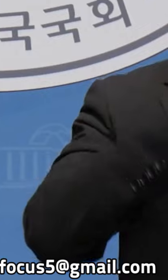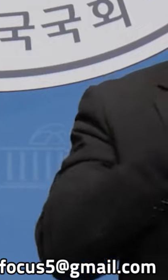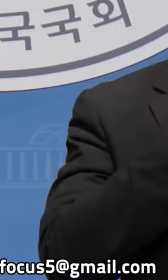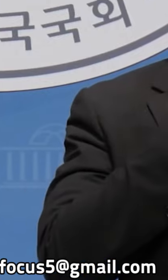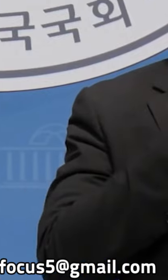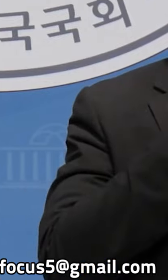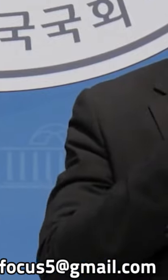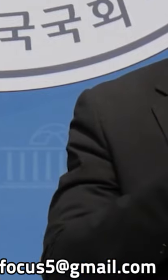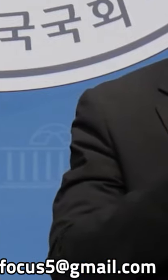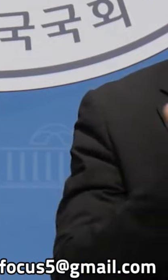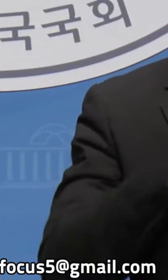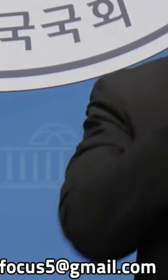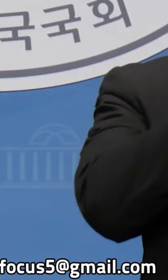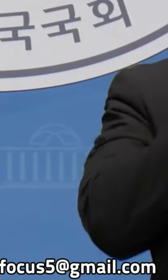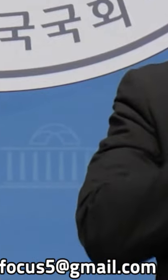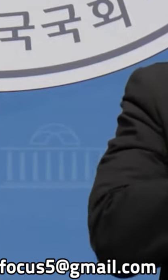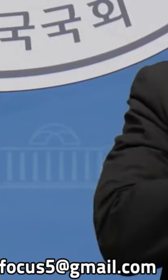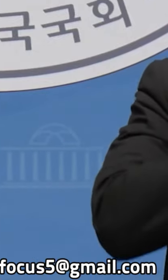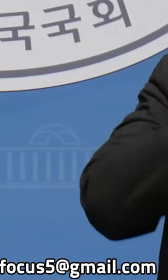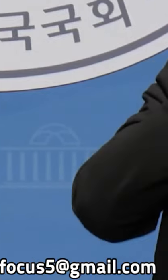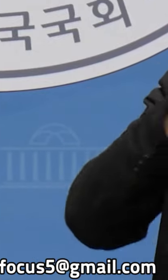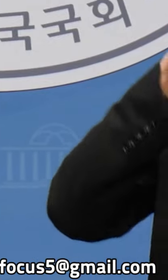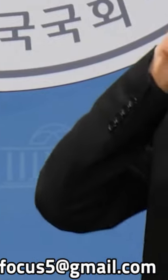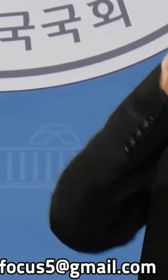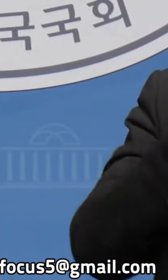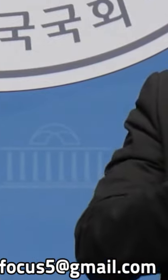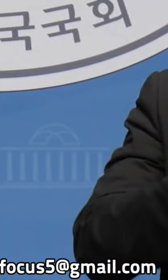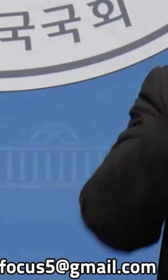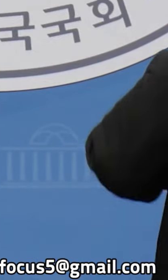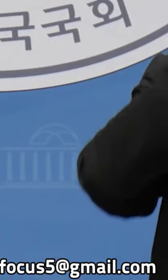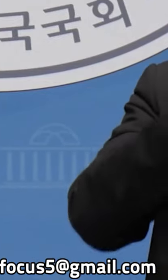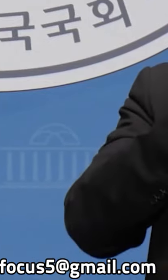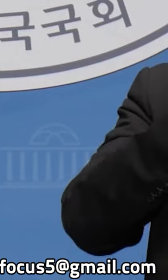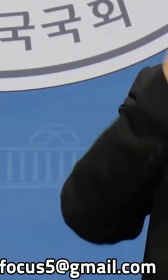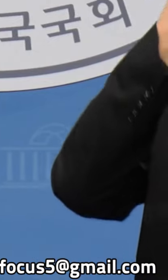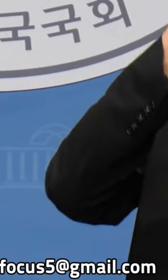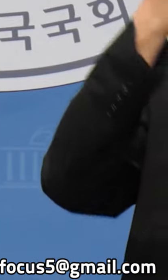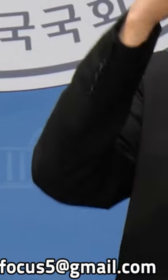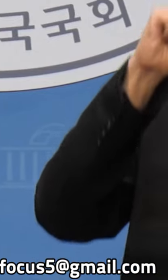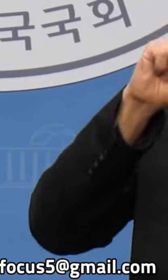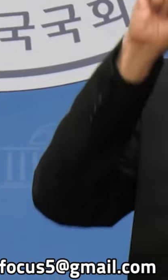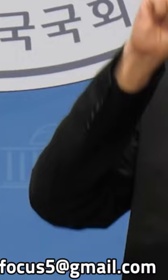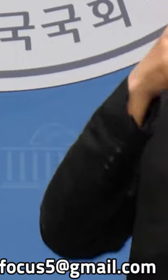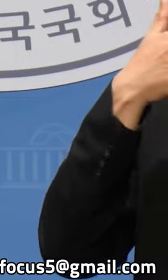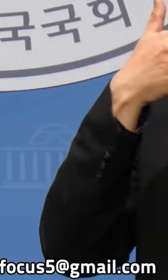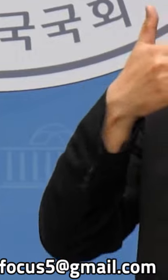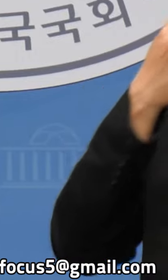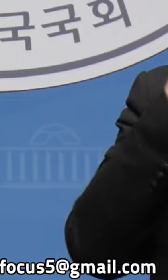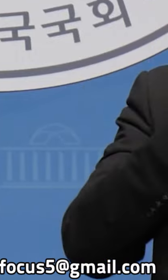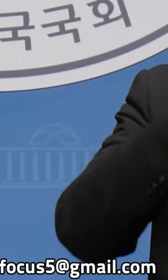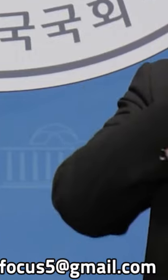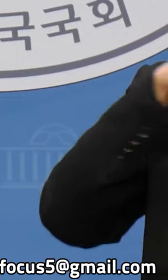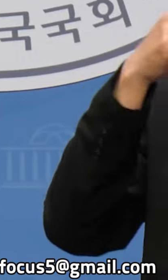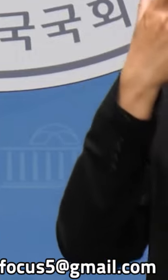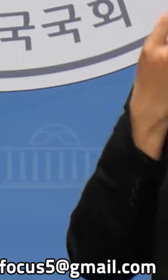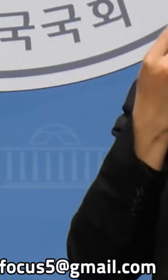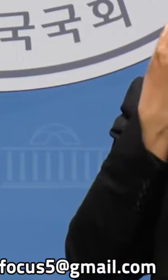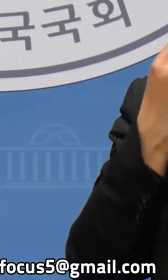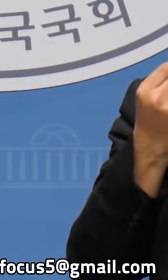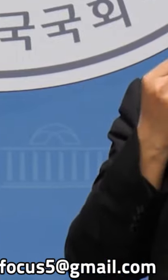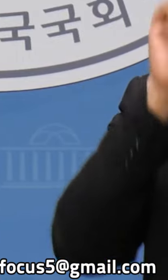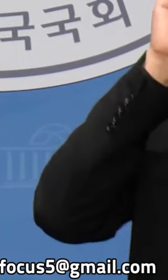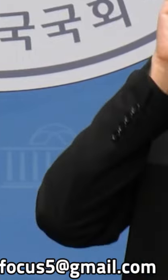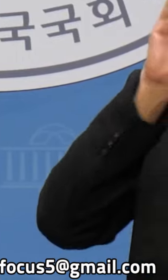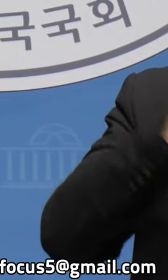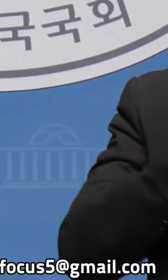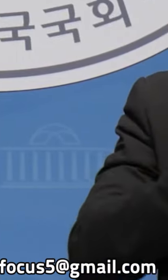거부하고 독선과 불통의 길을 계속 걷겠다고 합니다 이제 국민이 윤석열